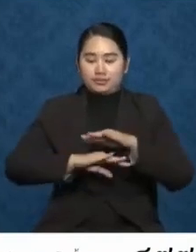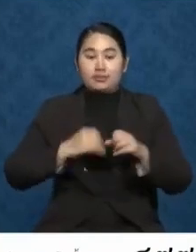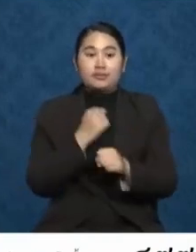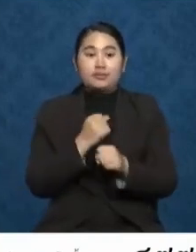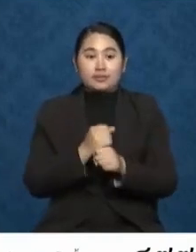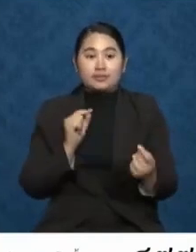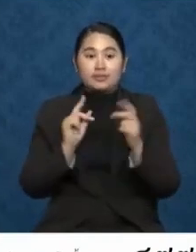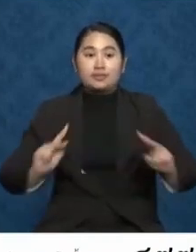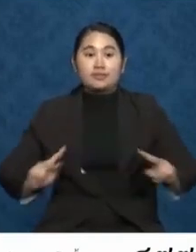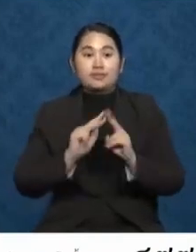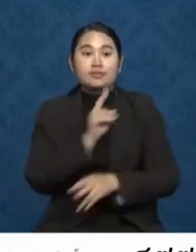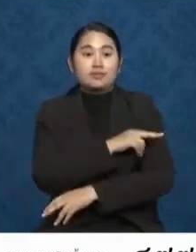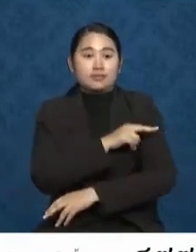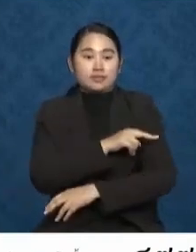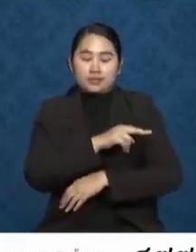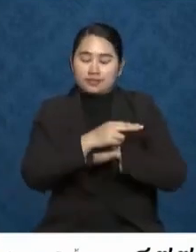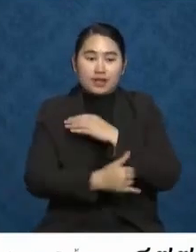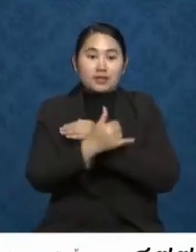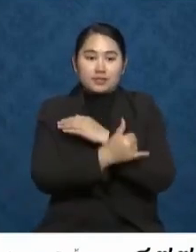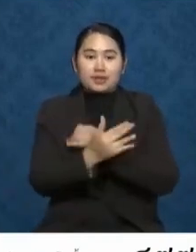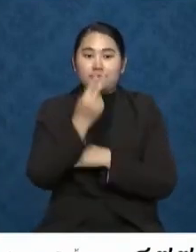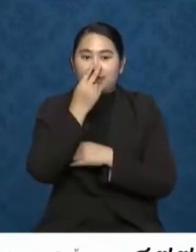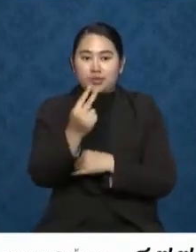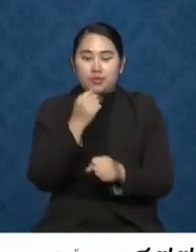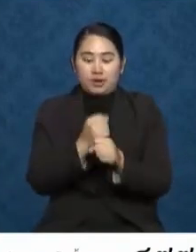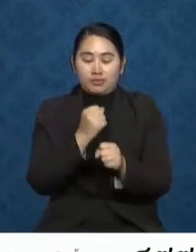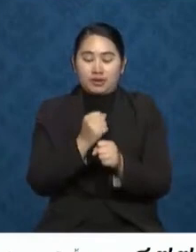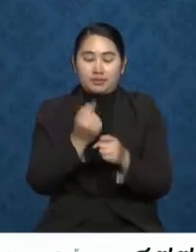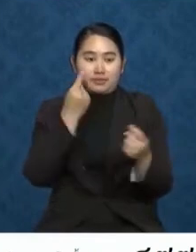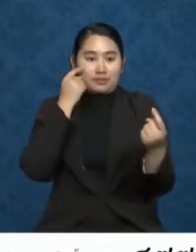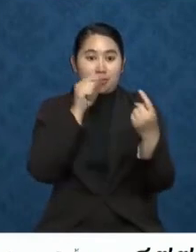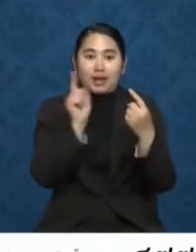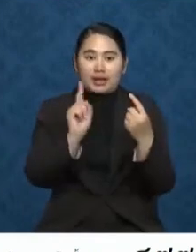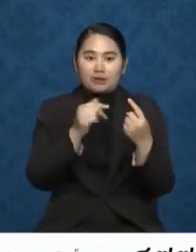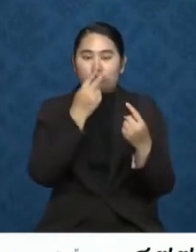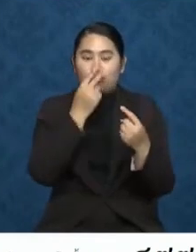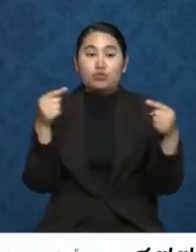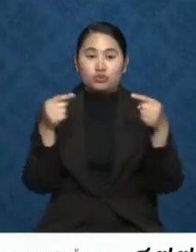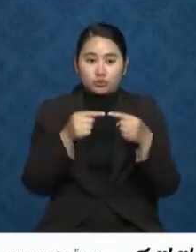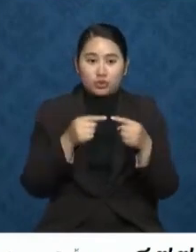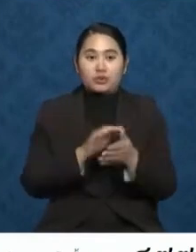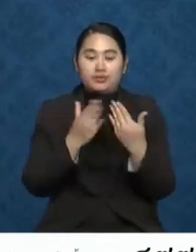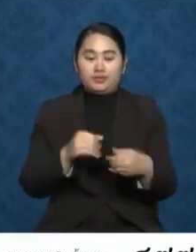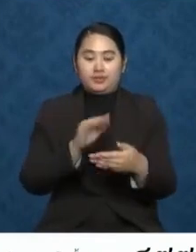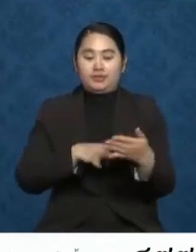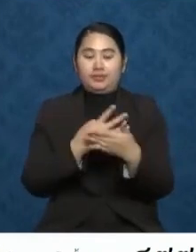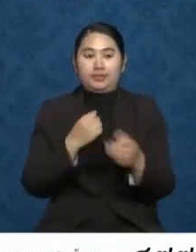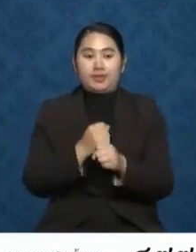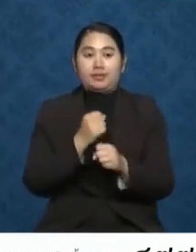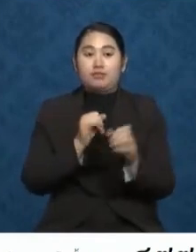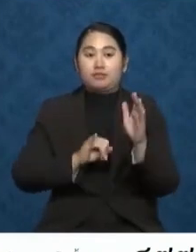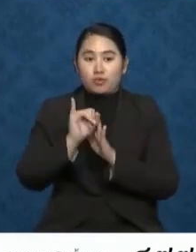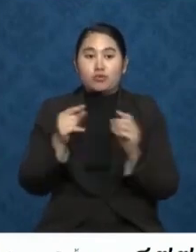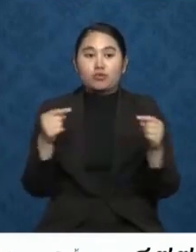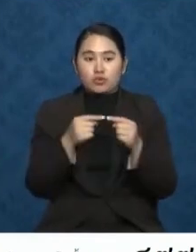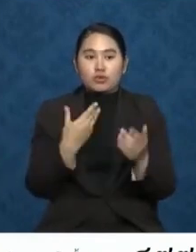าการของกระทรวงการต่างประเทศท่านต้องกลับไปดูผลสัมฤทธิ์ที่ตอบโจทย์พันธกิจหลักของท่านเพื่อสามารถวางหมุดหมายของกระทรวงให้ตรงจุด